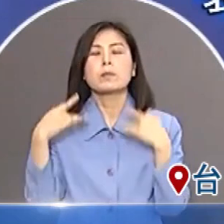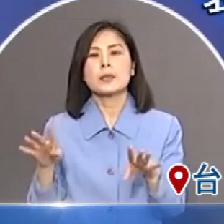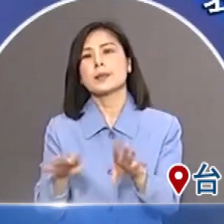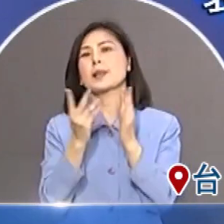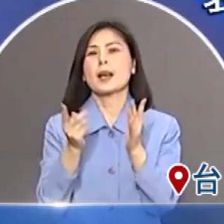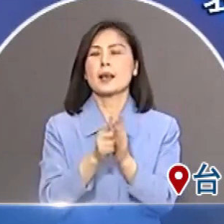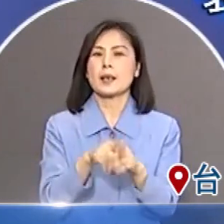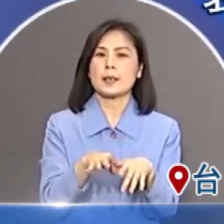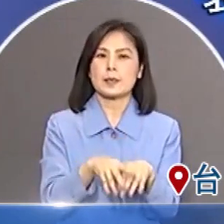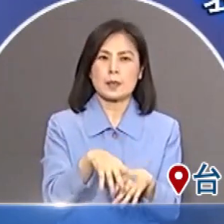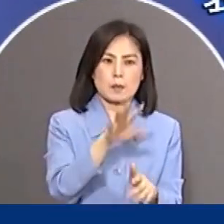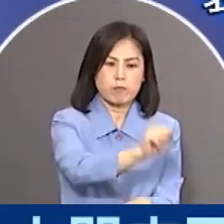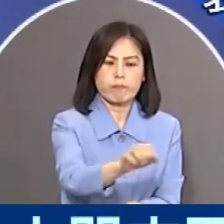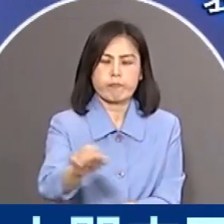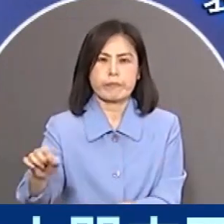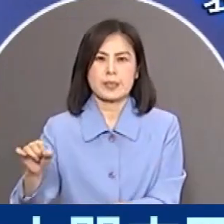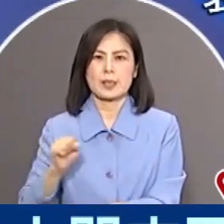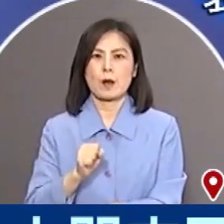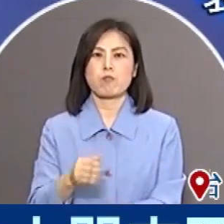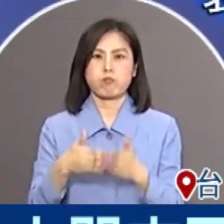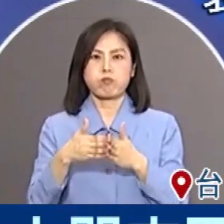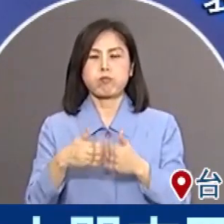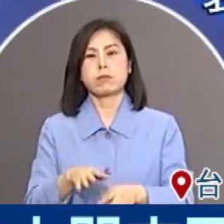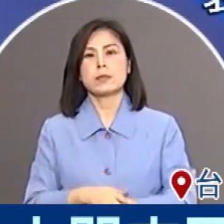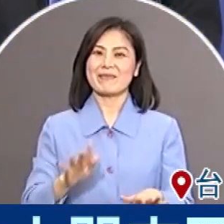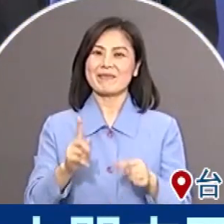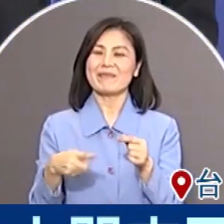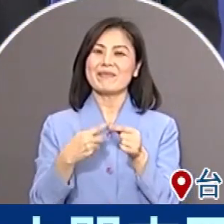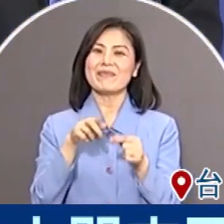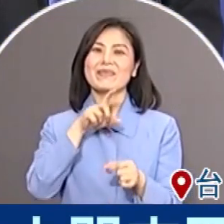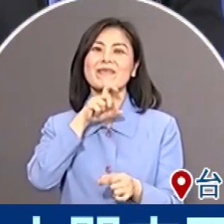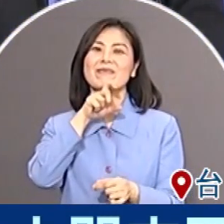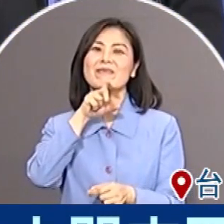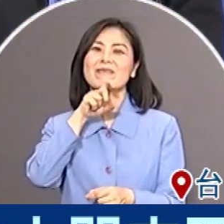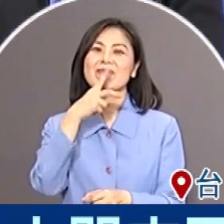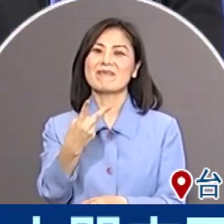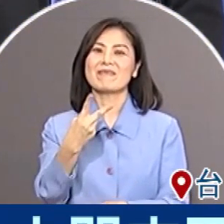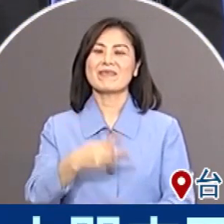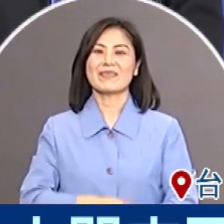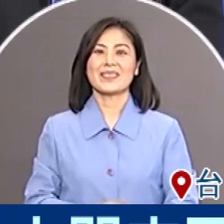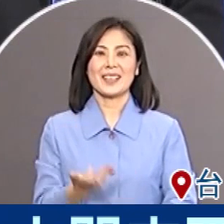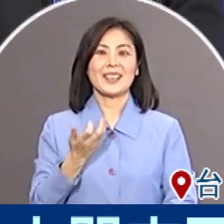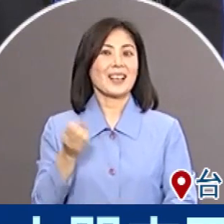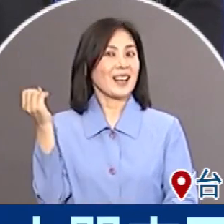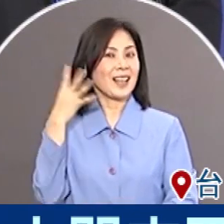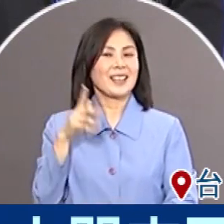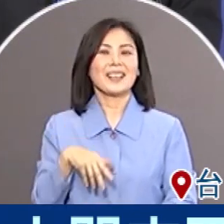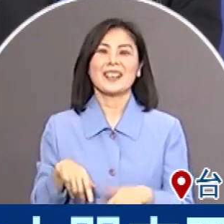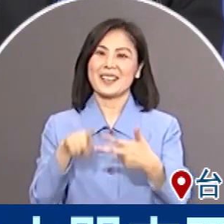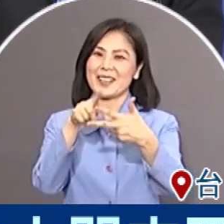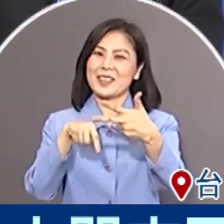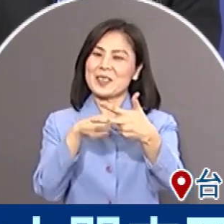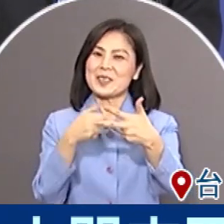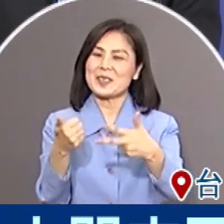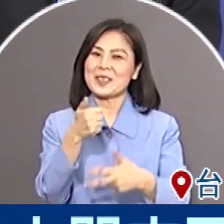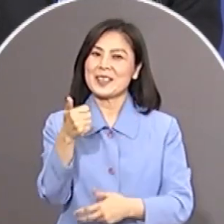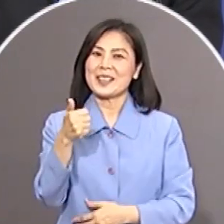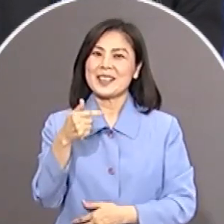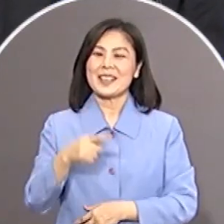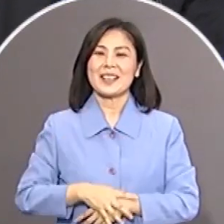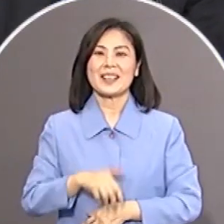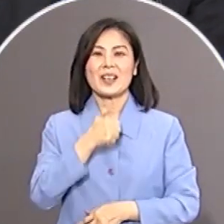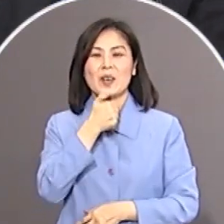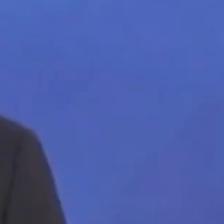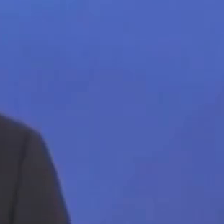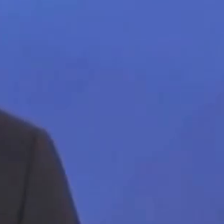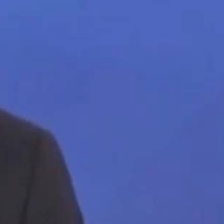始扫荡所有的毒品。 比起前一场抛出一国两地区引起争议，韩国瑜这次明显谨慎，紧抓劳工拉